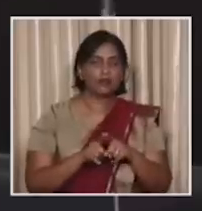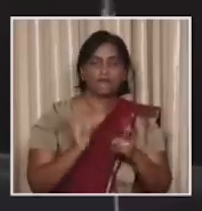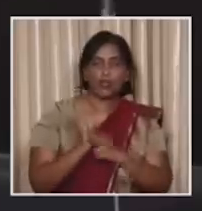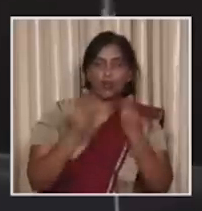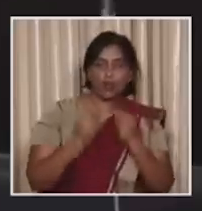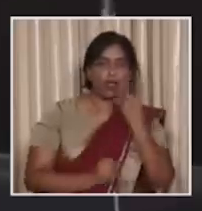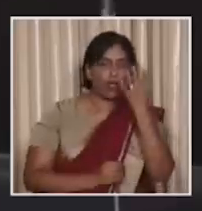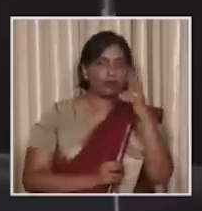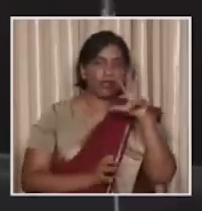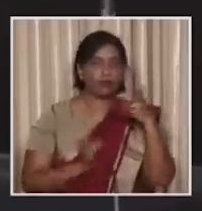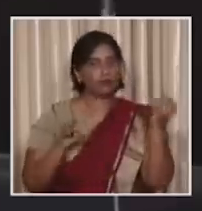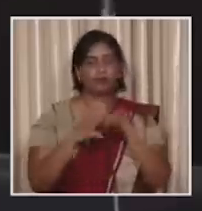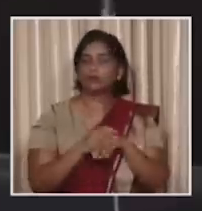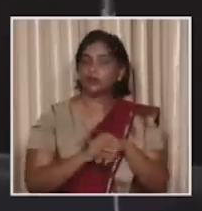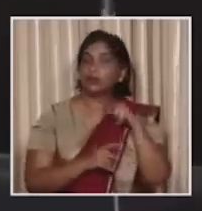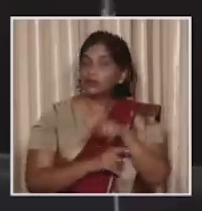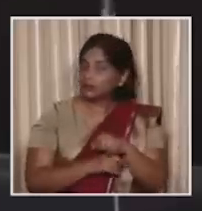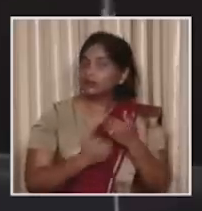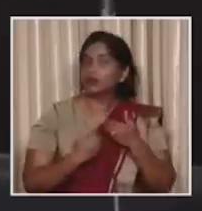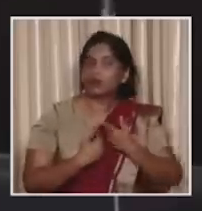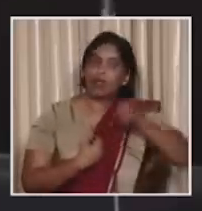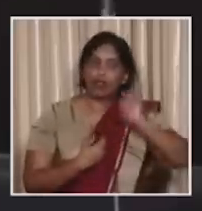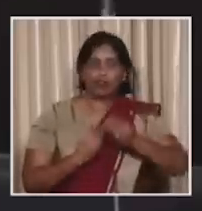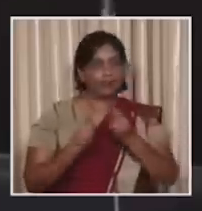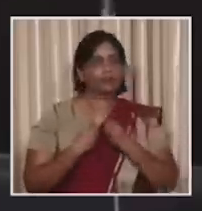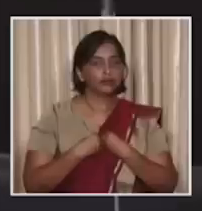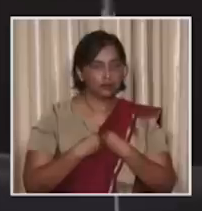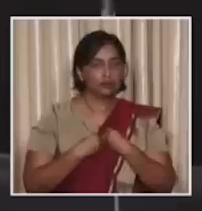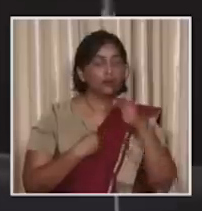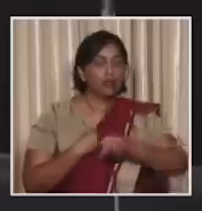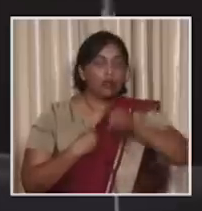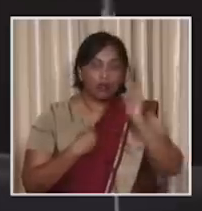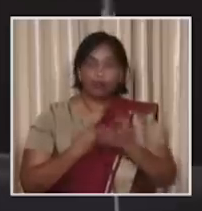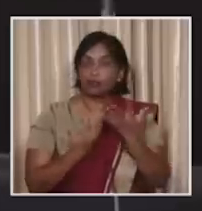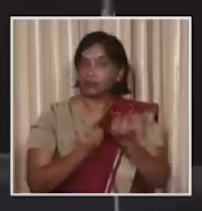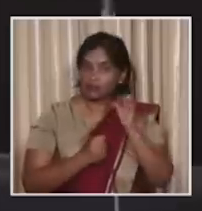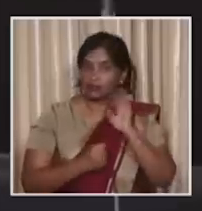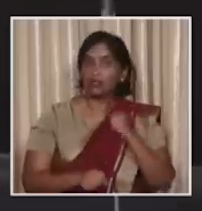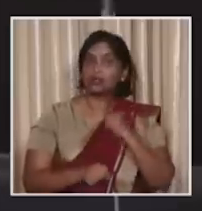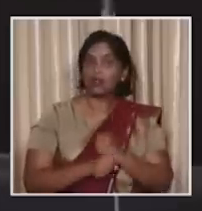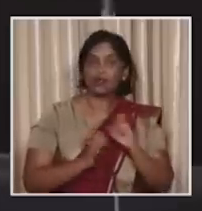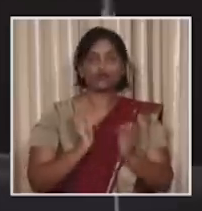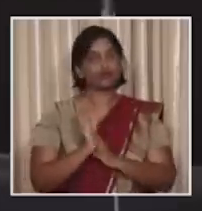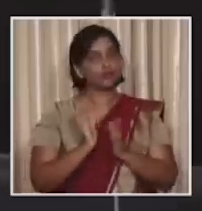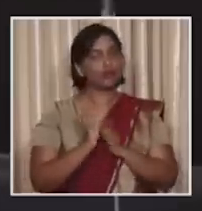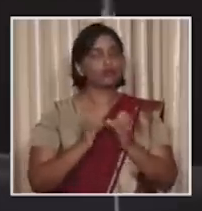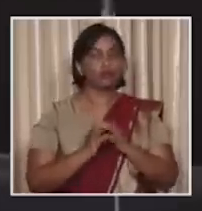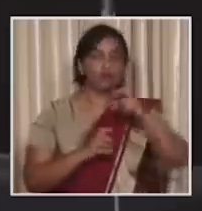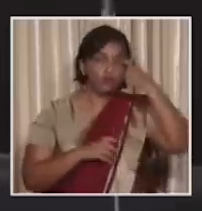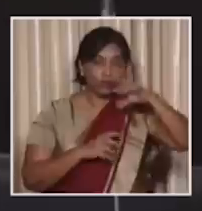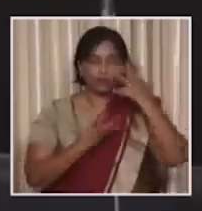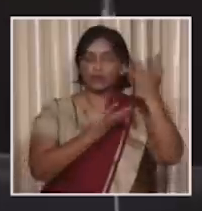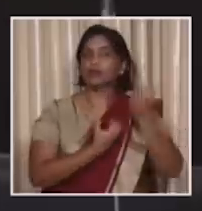සඳහා 4800ක් බඳවා ගන්නවා. ඒකට අපිට අවසර දෙන්නයි කියලා. මේ අවසර ගැනීම සඳහා රාජ්‍ය සේවා කොමිසම සභාවේ නිරීක්ෂණ ගෙන්න